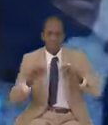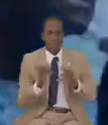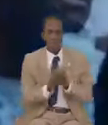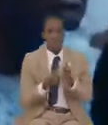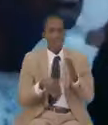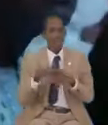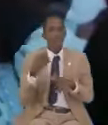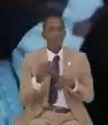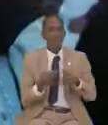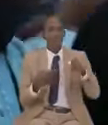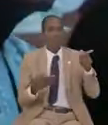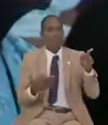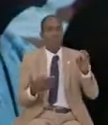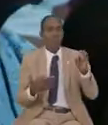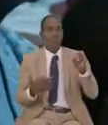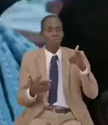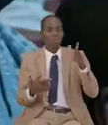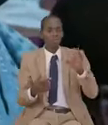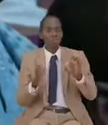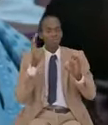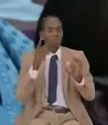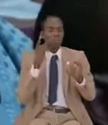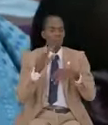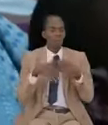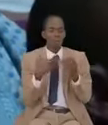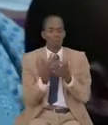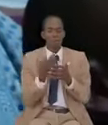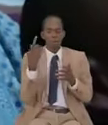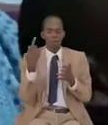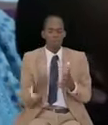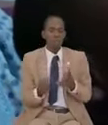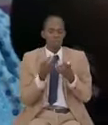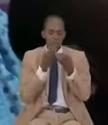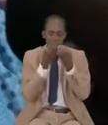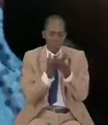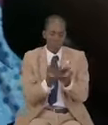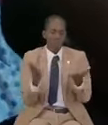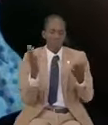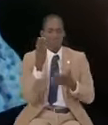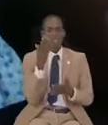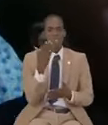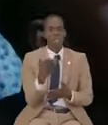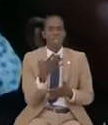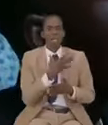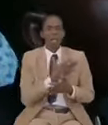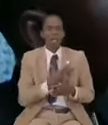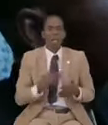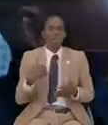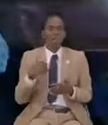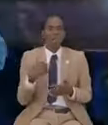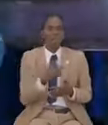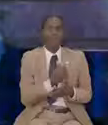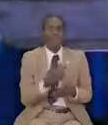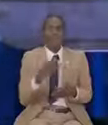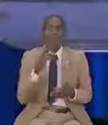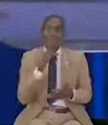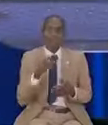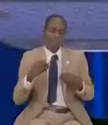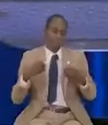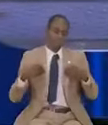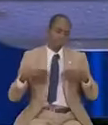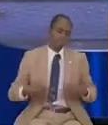Google on va la solution aujourd'hui et ben nous sommes plus malades dans le monde aujourd'hui plus